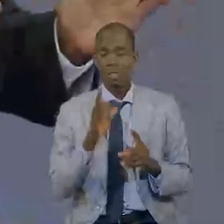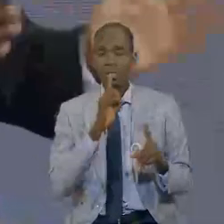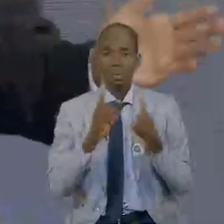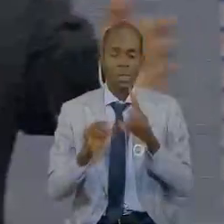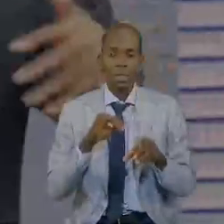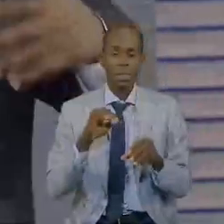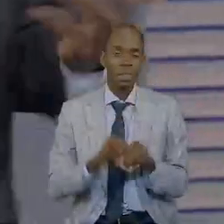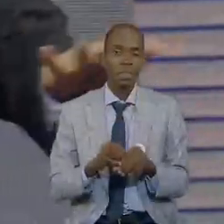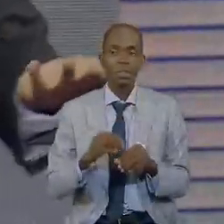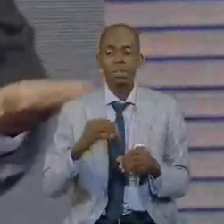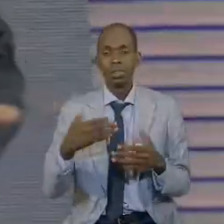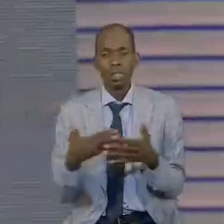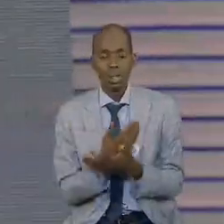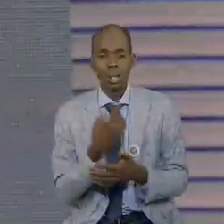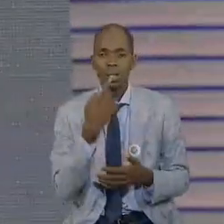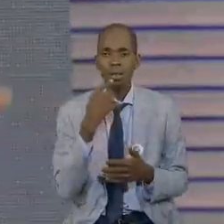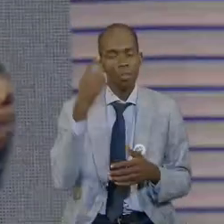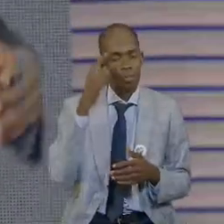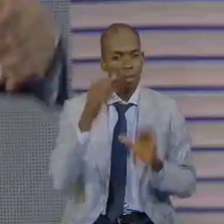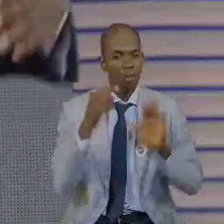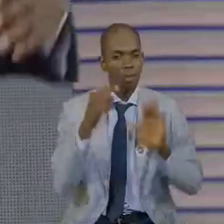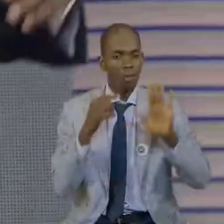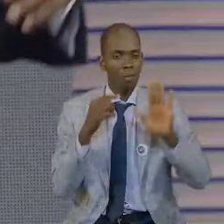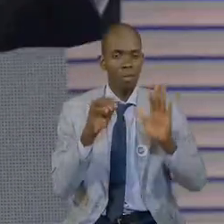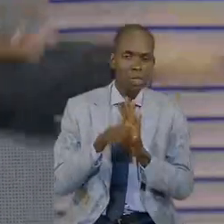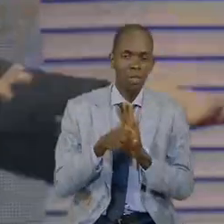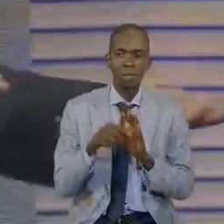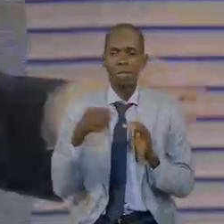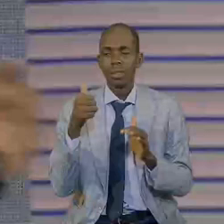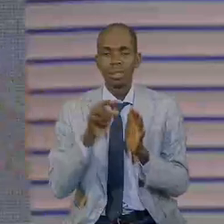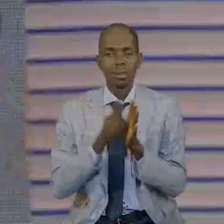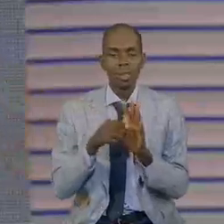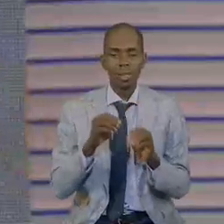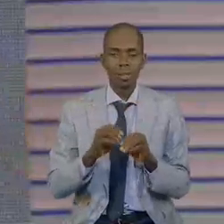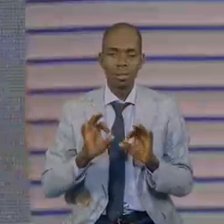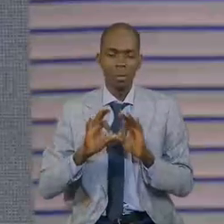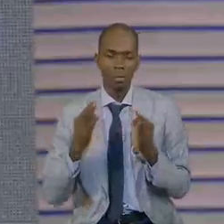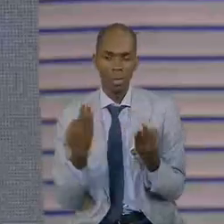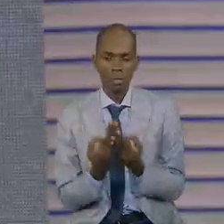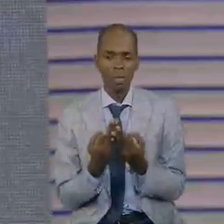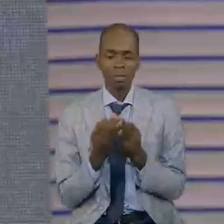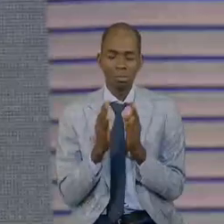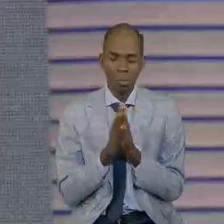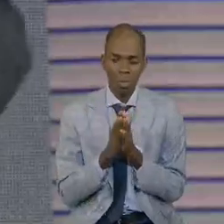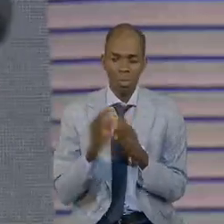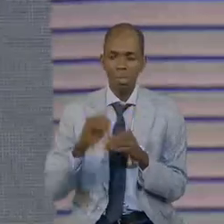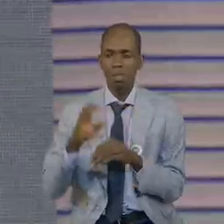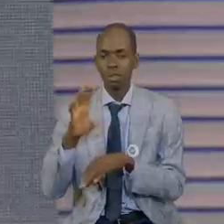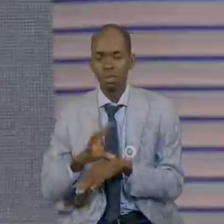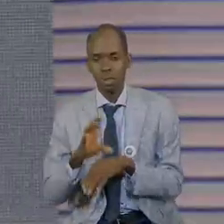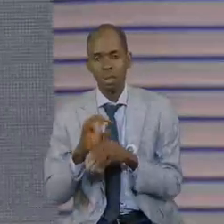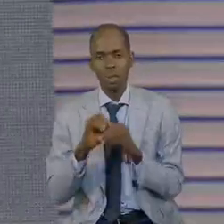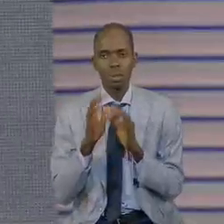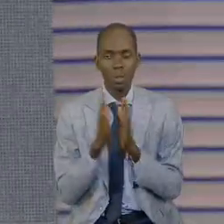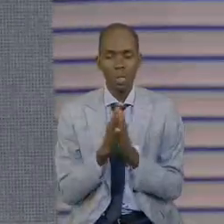for 5 minutes, 10 minutes in our devotion, in our family devotion, in the church, in prayer.